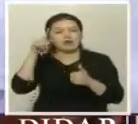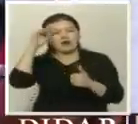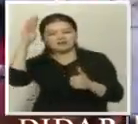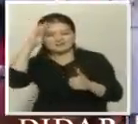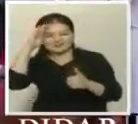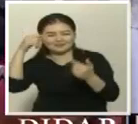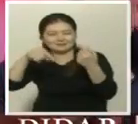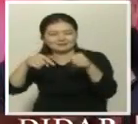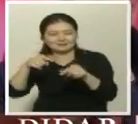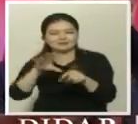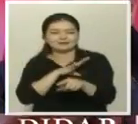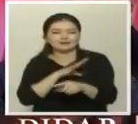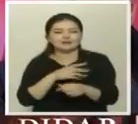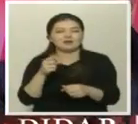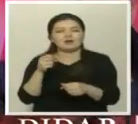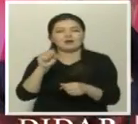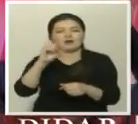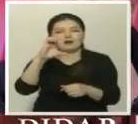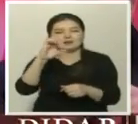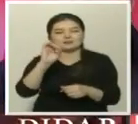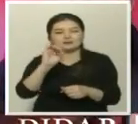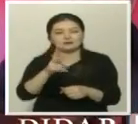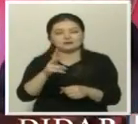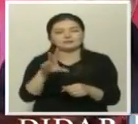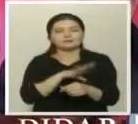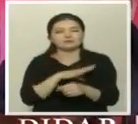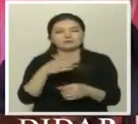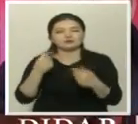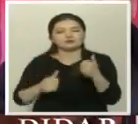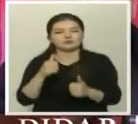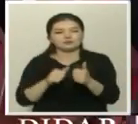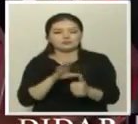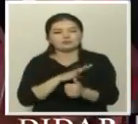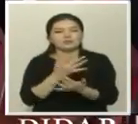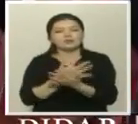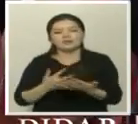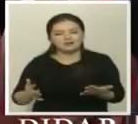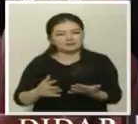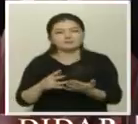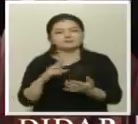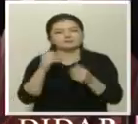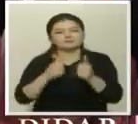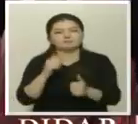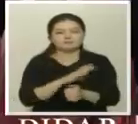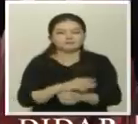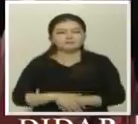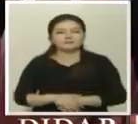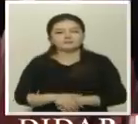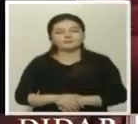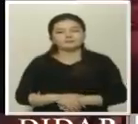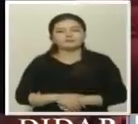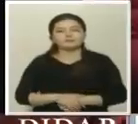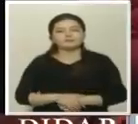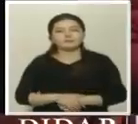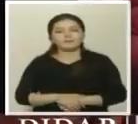ату және қол күрес жарысы ұйымдастырылды. Травматология бөлімінің қызметкерлері амалға қатысты қызықты сұрақ қойып, қатысушылардың жауабын тыңдады.